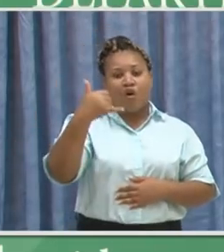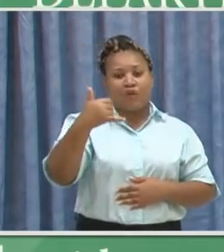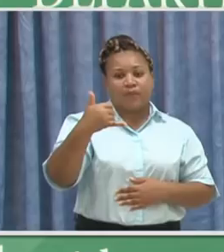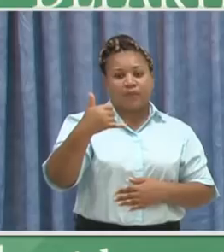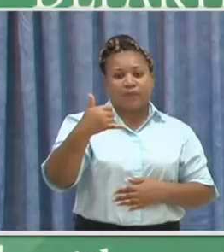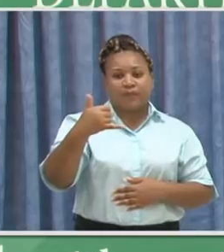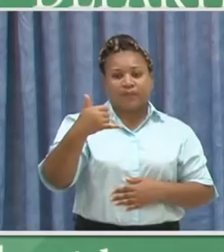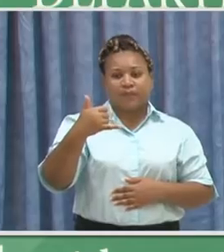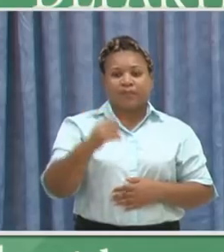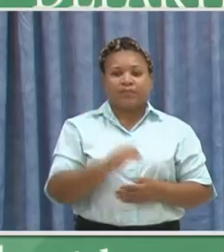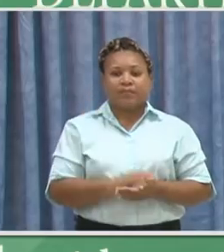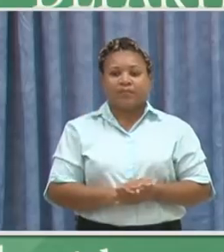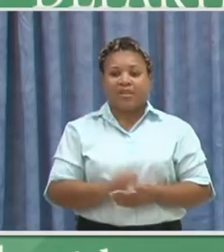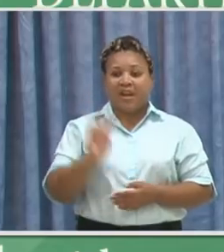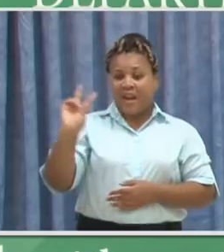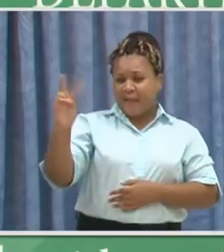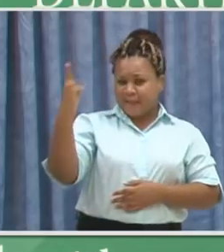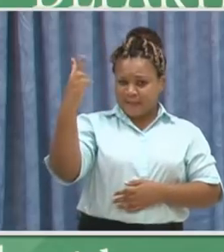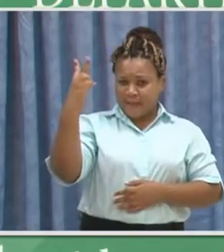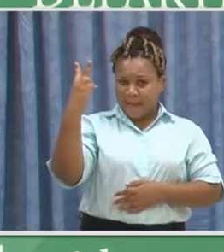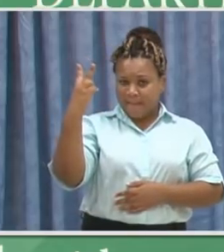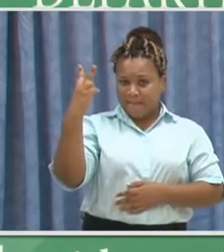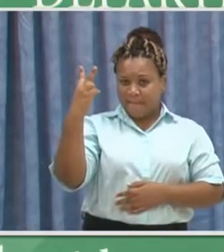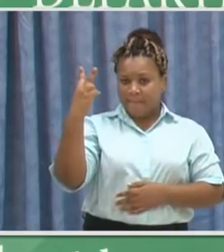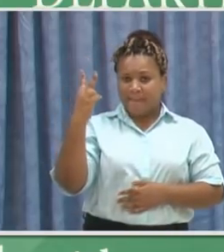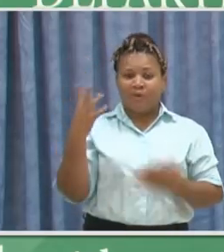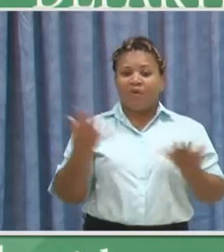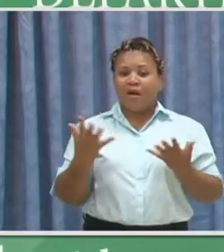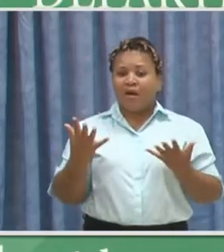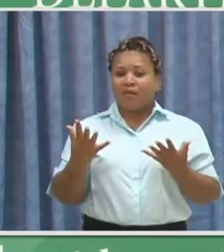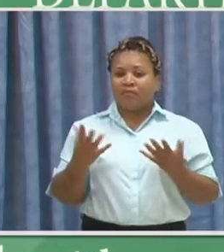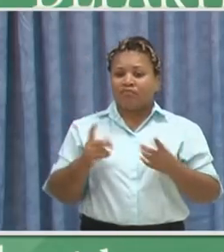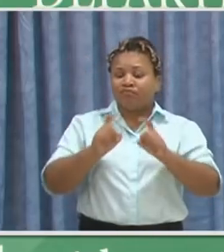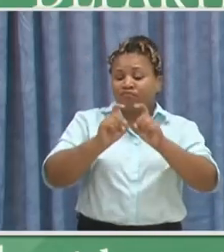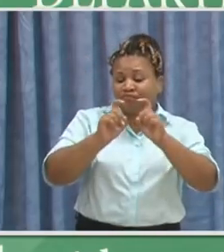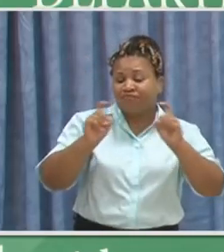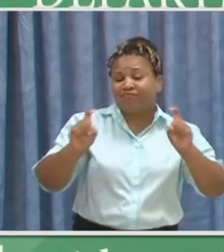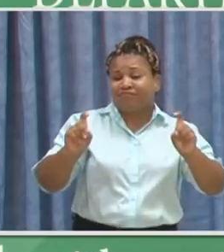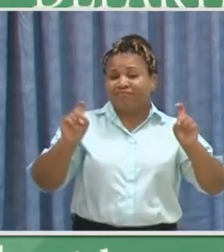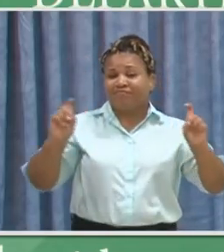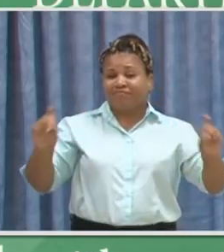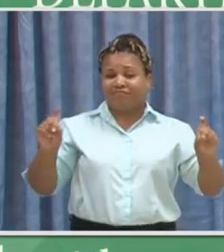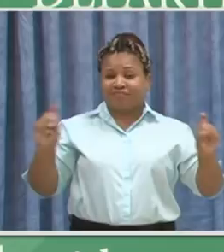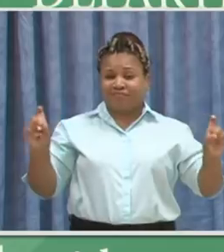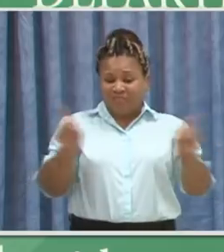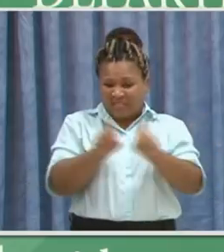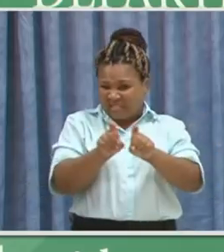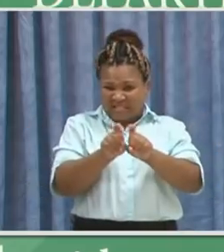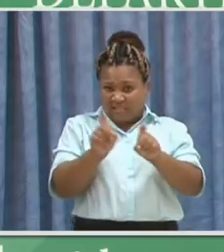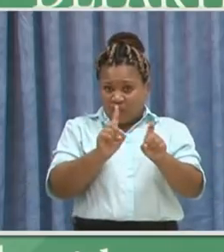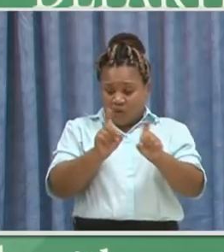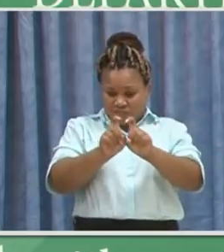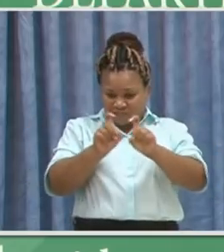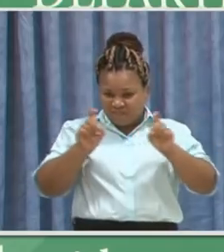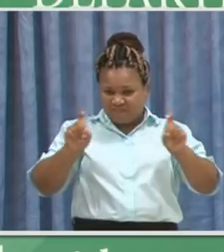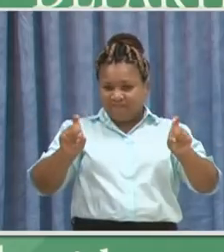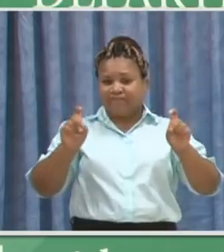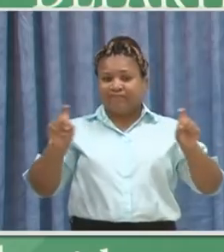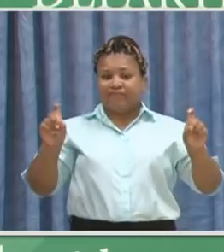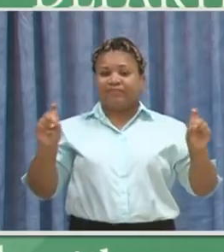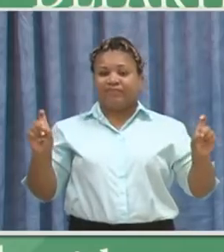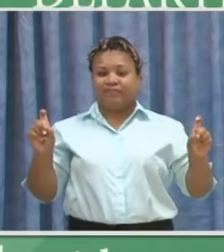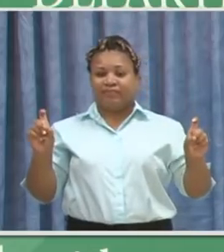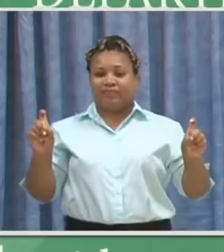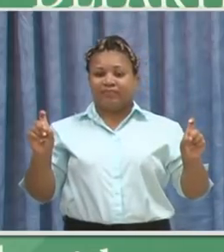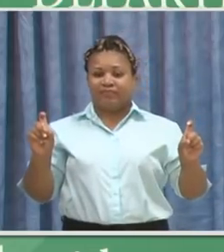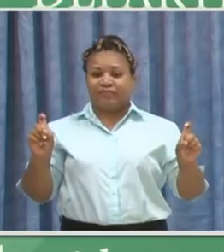c'est plutôt, il peut ce même ça faire. Social distancing, peut-être, il donne tout son ampleur, mais